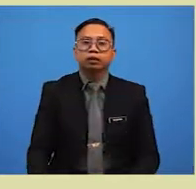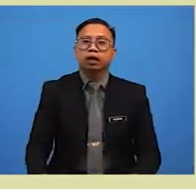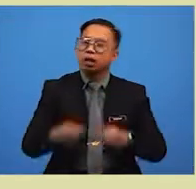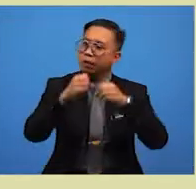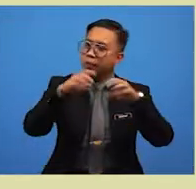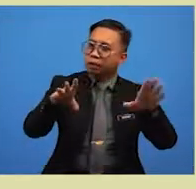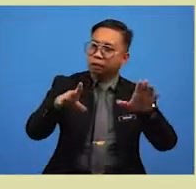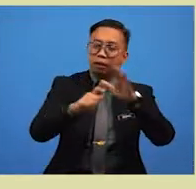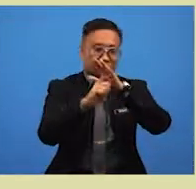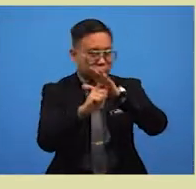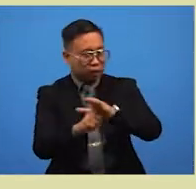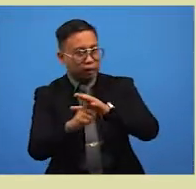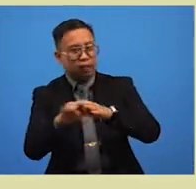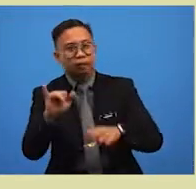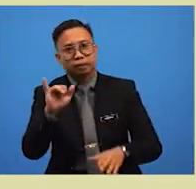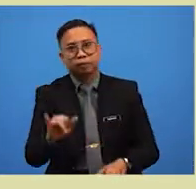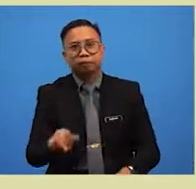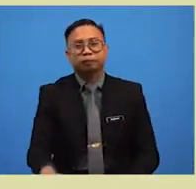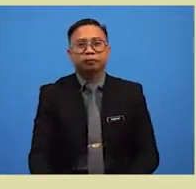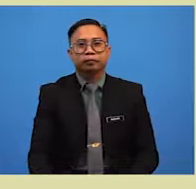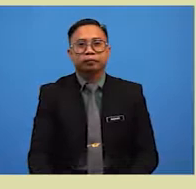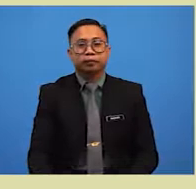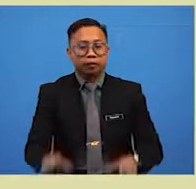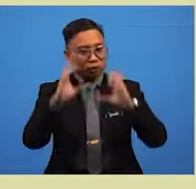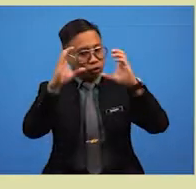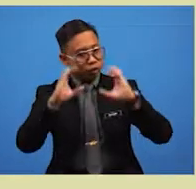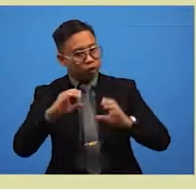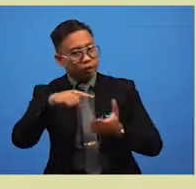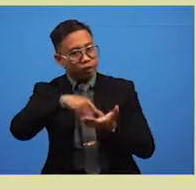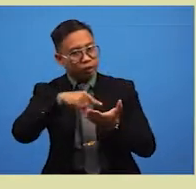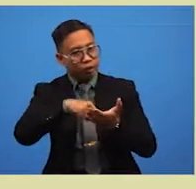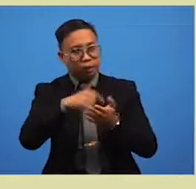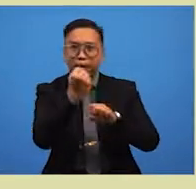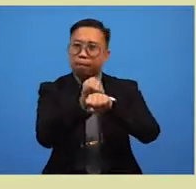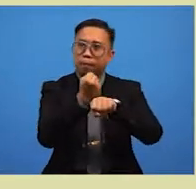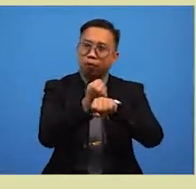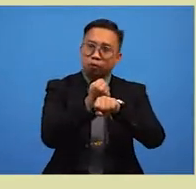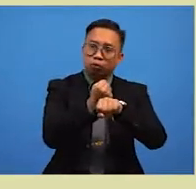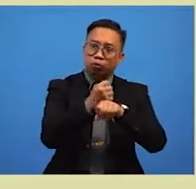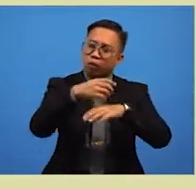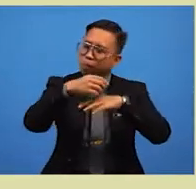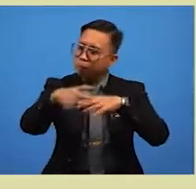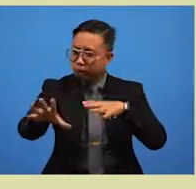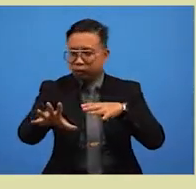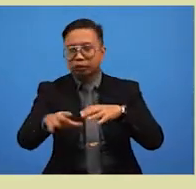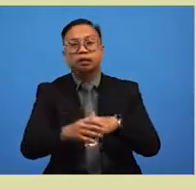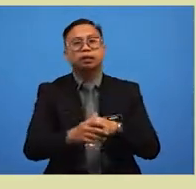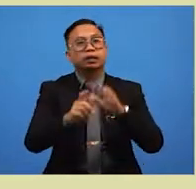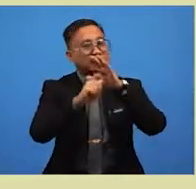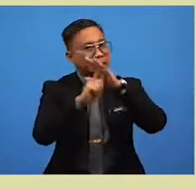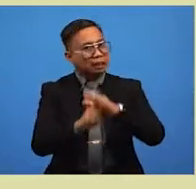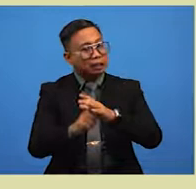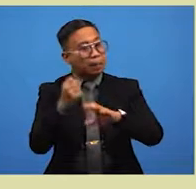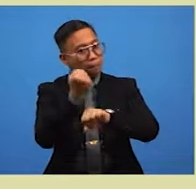melepaskan tekanannya. Keadaan ini, di mana batuan tiba-tiba melepaskan tekanan,